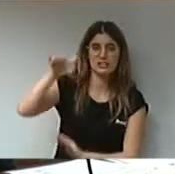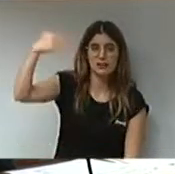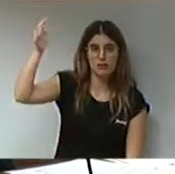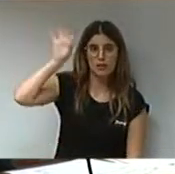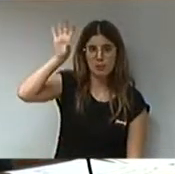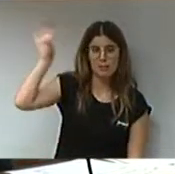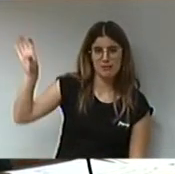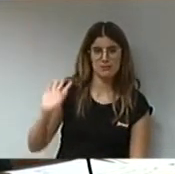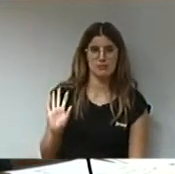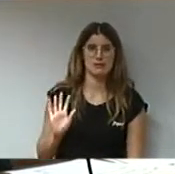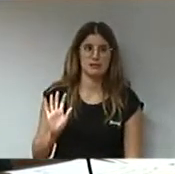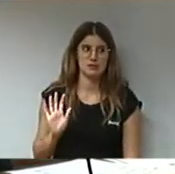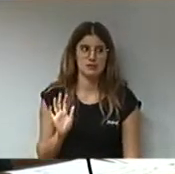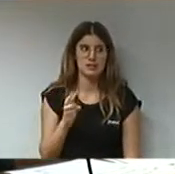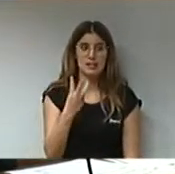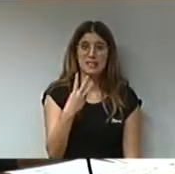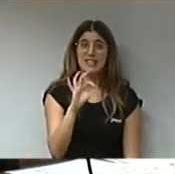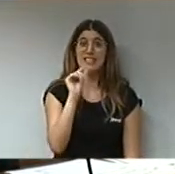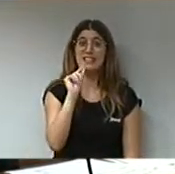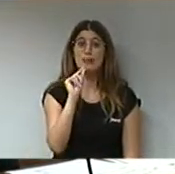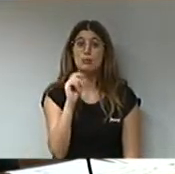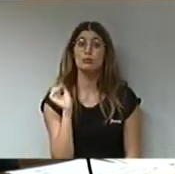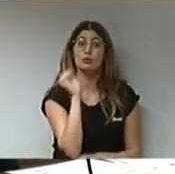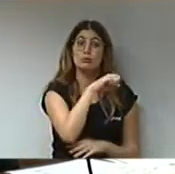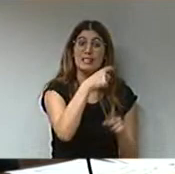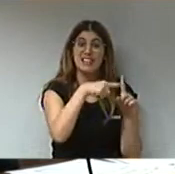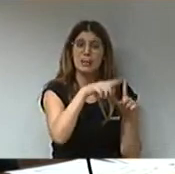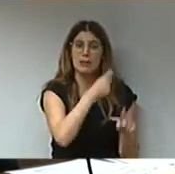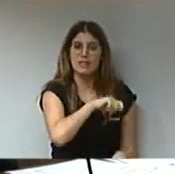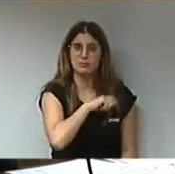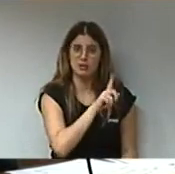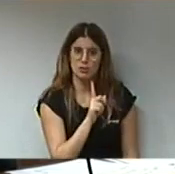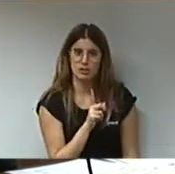previ al 15, 30 punts més que la mitjana espanyola.